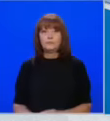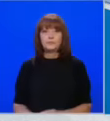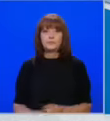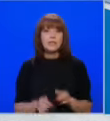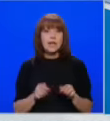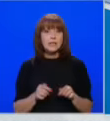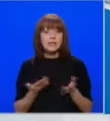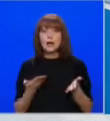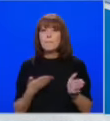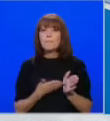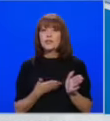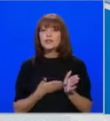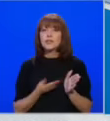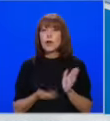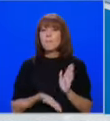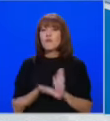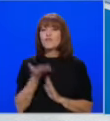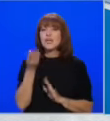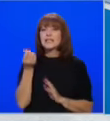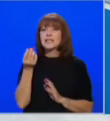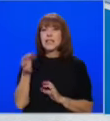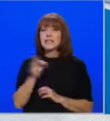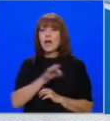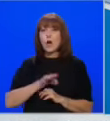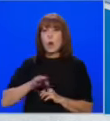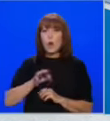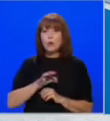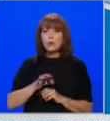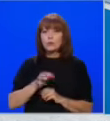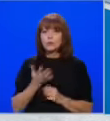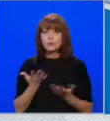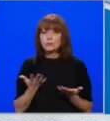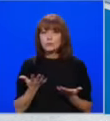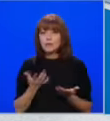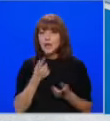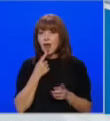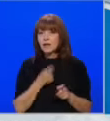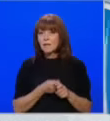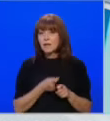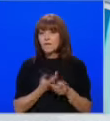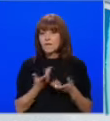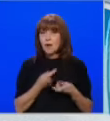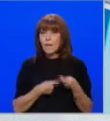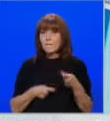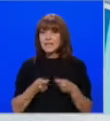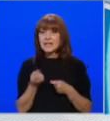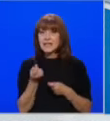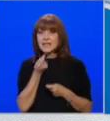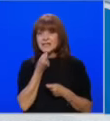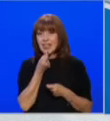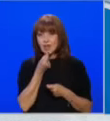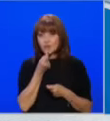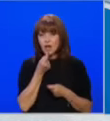А сега и към причините за повишаването на цената на олиото. Истински парадокс се създаде на пазара на слънчоглед у нас.